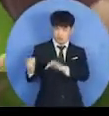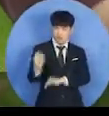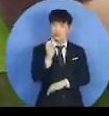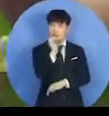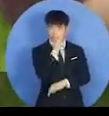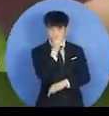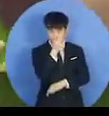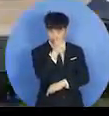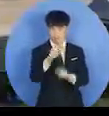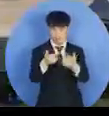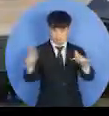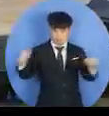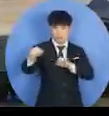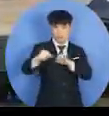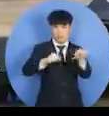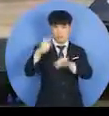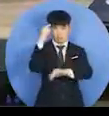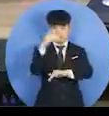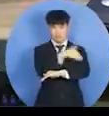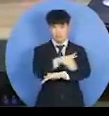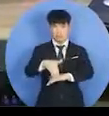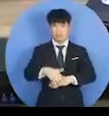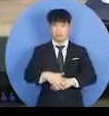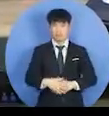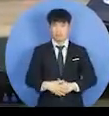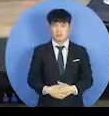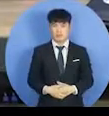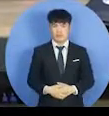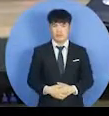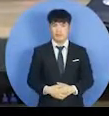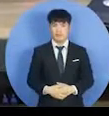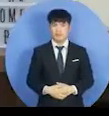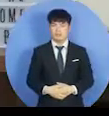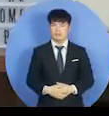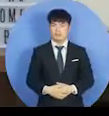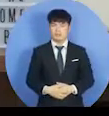등 다양한 분야에서 활동하게 됩니다.